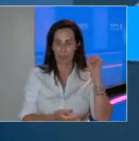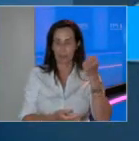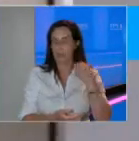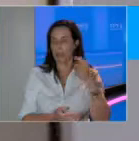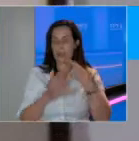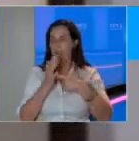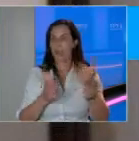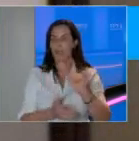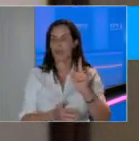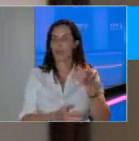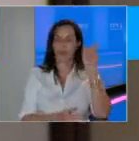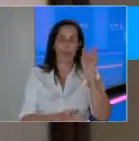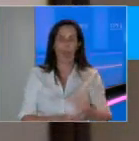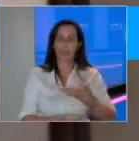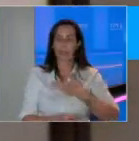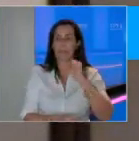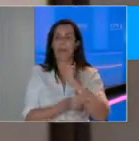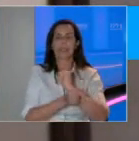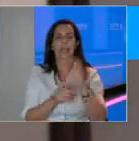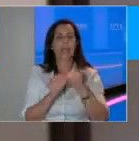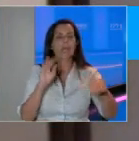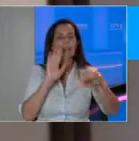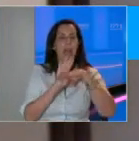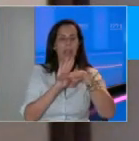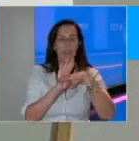נגיד מישהו קיבל מסר על תנאי,